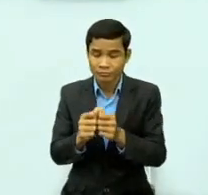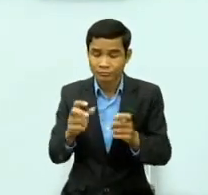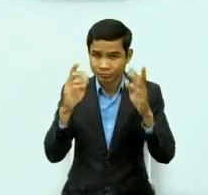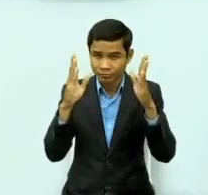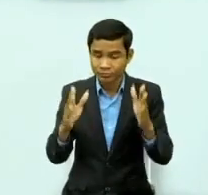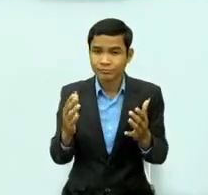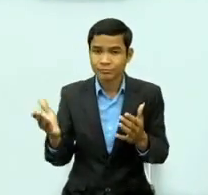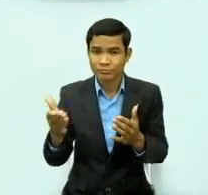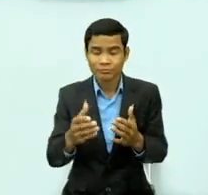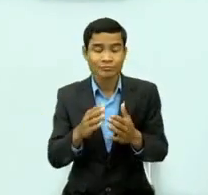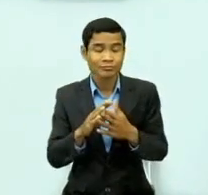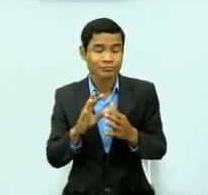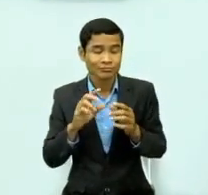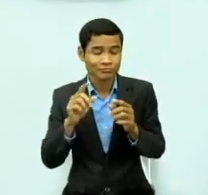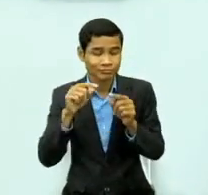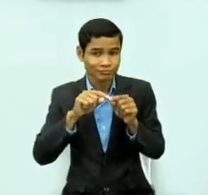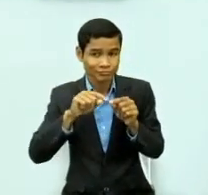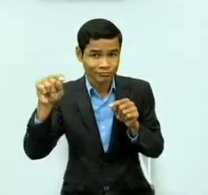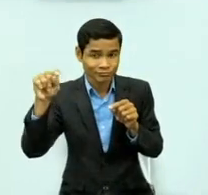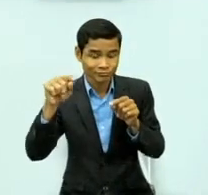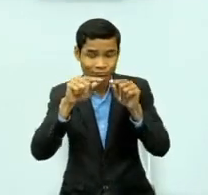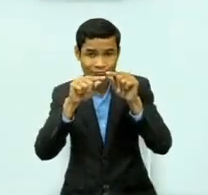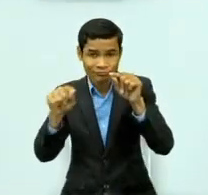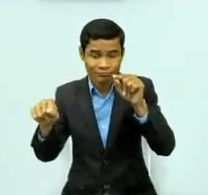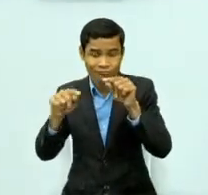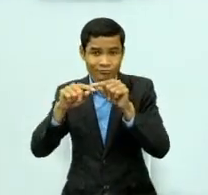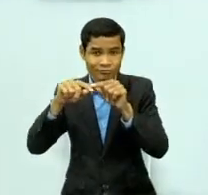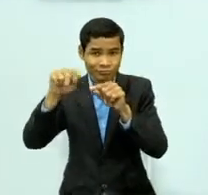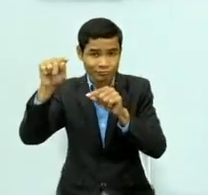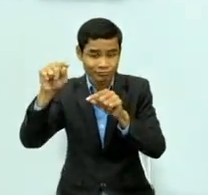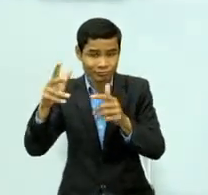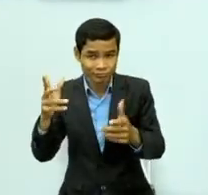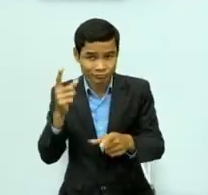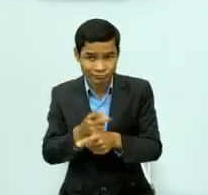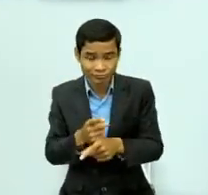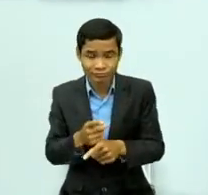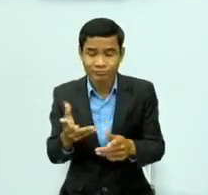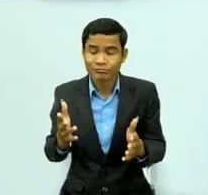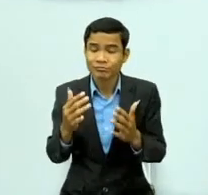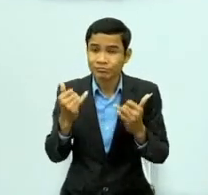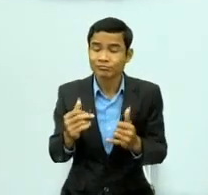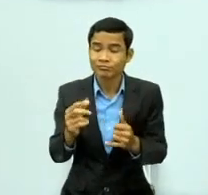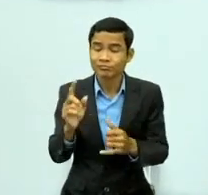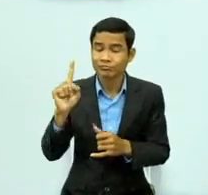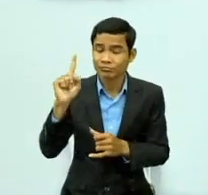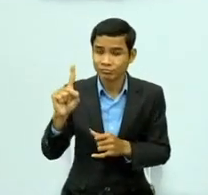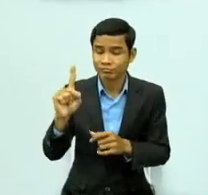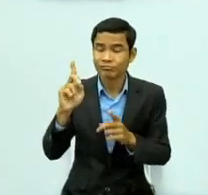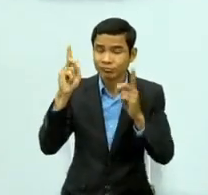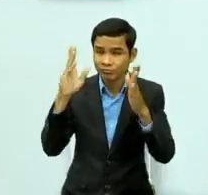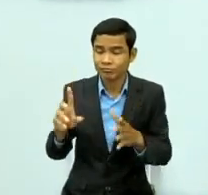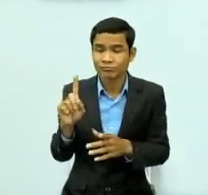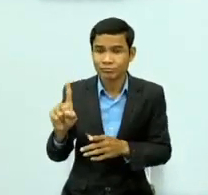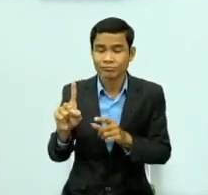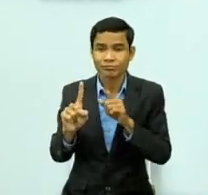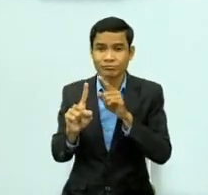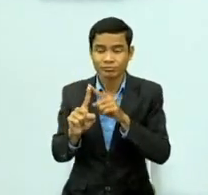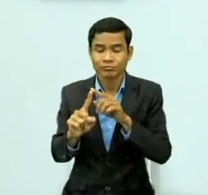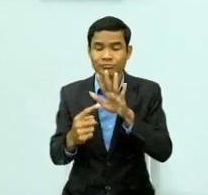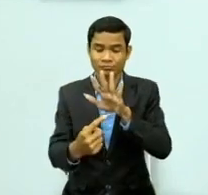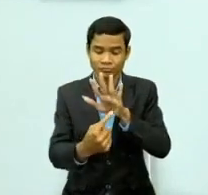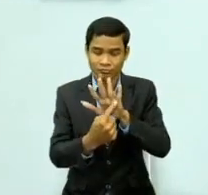កូនភ្ជាប់បានត្រឹមត្រូវដែរឬទេណោះចាអញ្ចឹងអ្នកគ្រូដាក់ចង្អុលដៃរបស់អ្នកគ្រូឲ្យចំស្រាក់អឺ